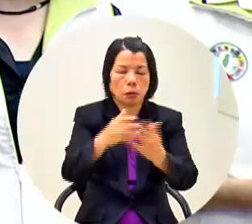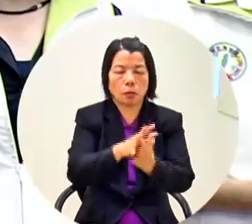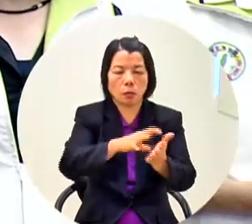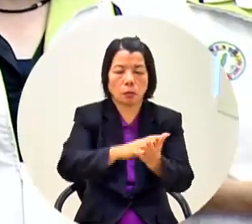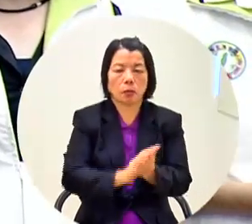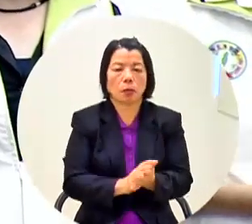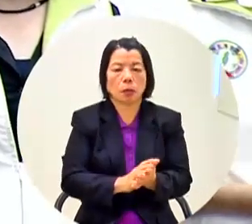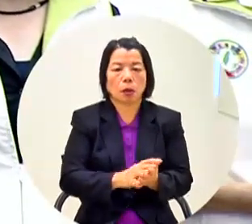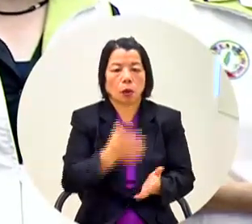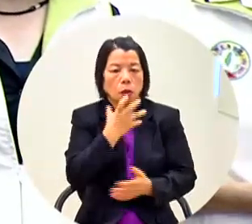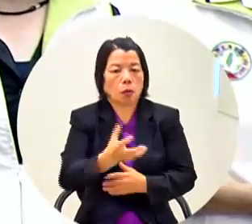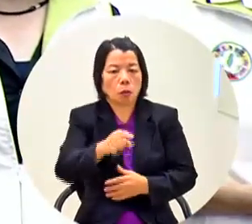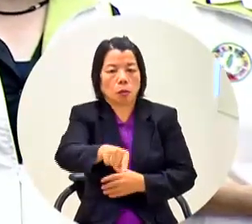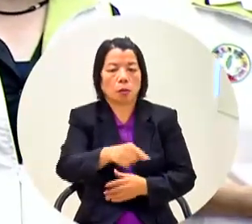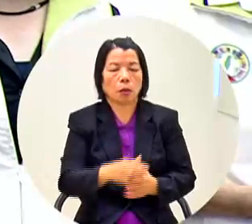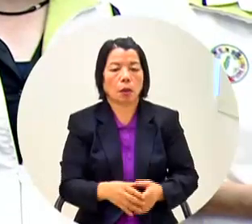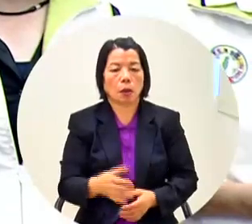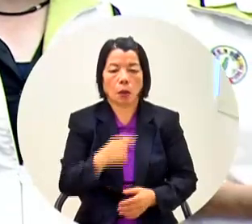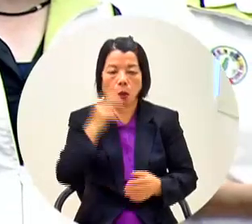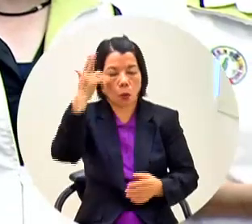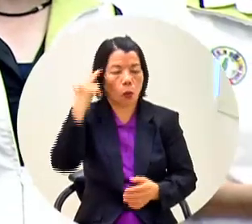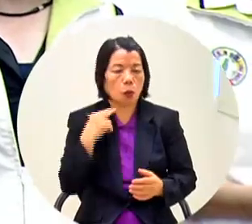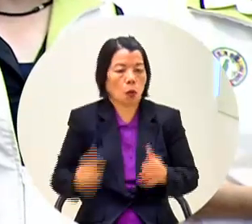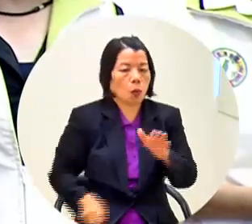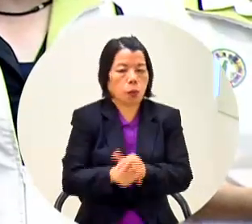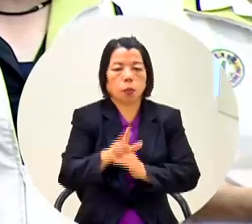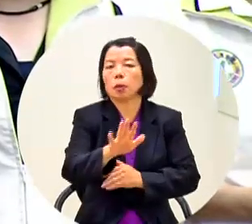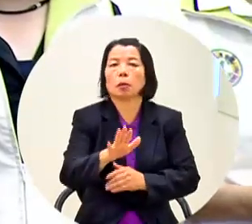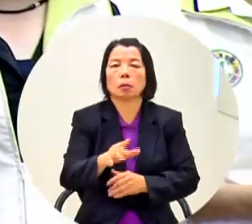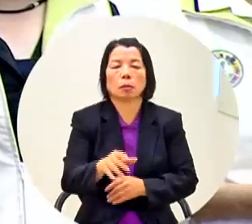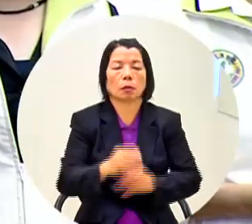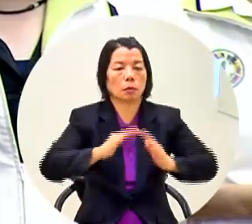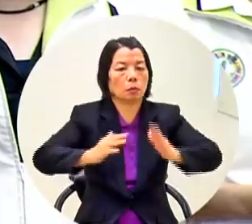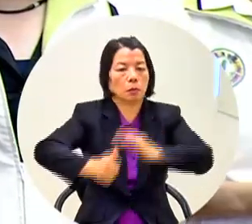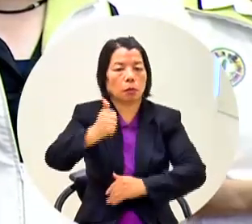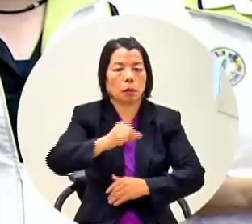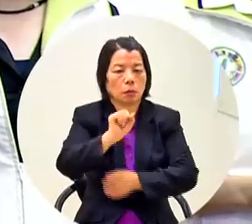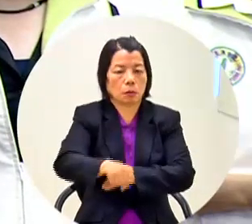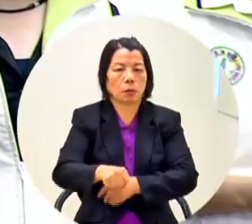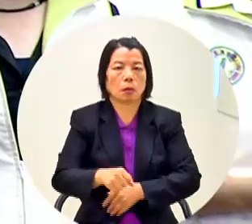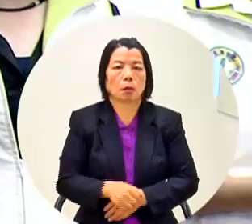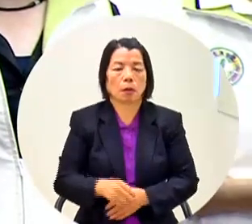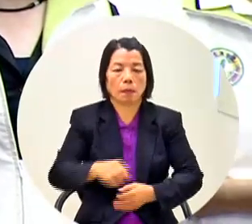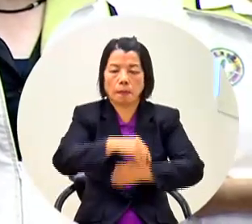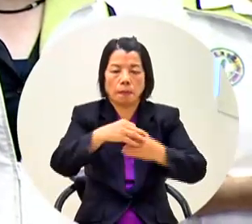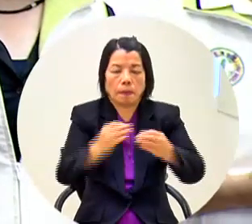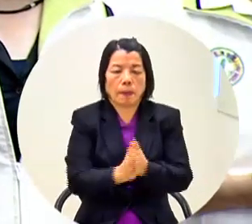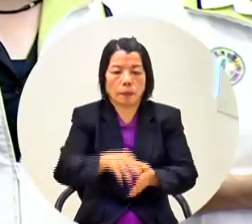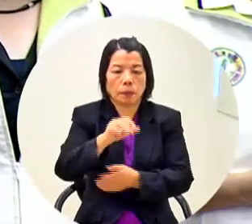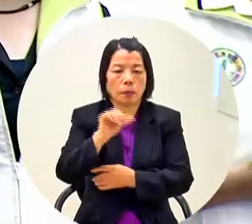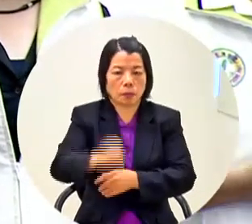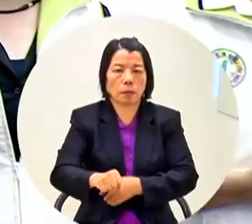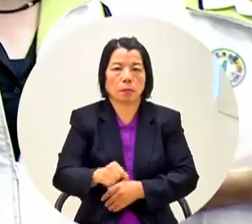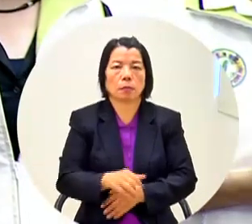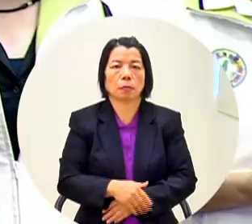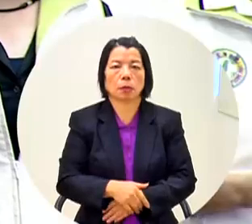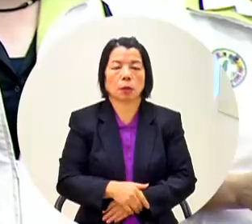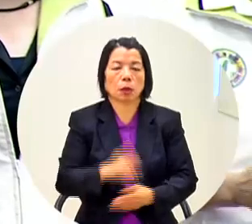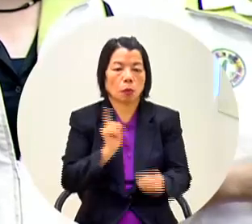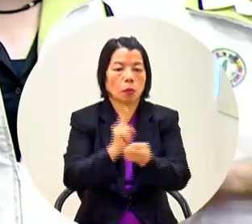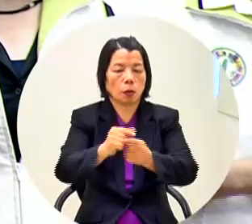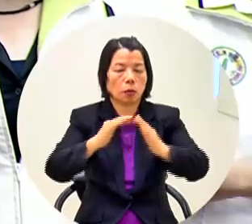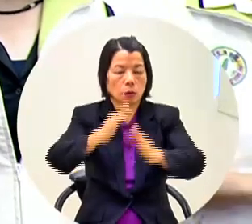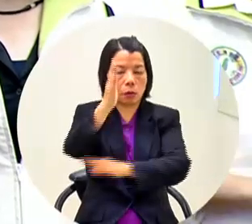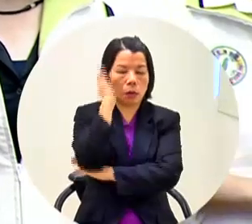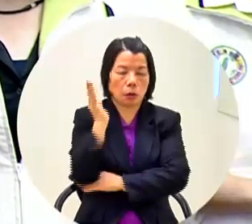经有违宪之余，请市长当场承诺，你可不可以当场裁示，只要市政府所管